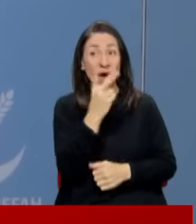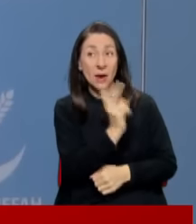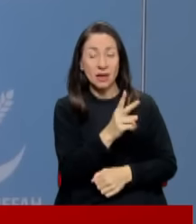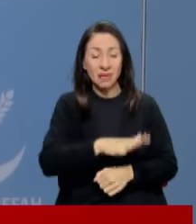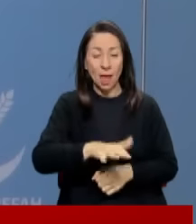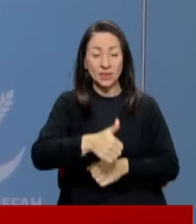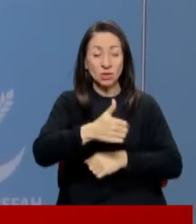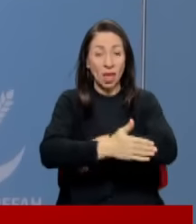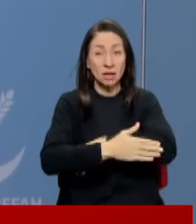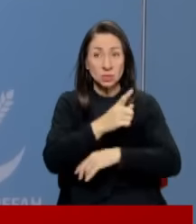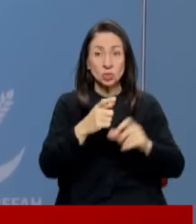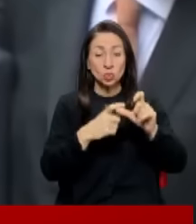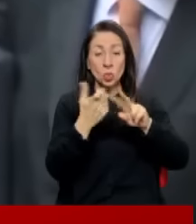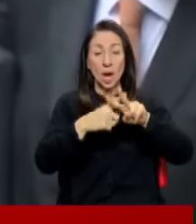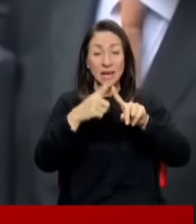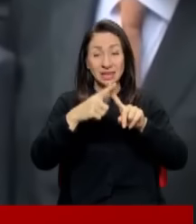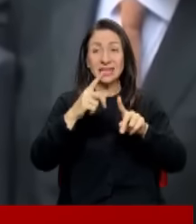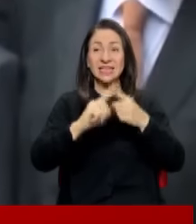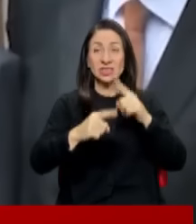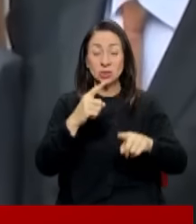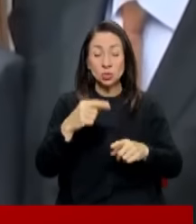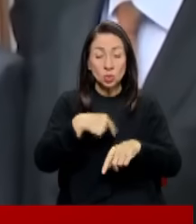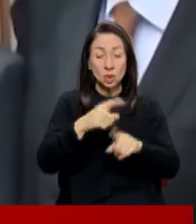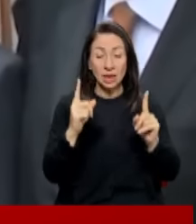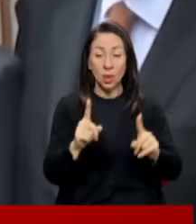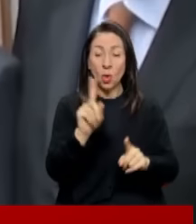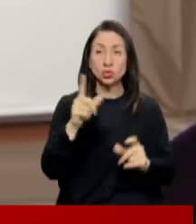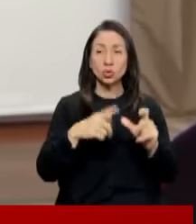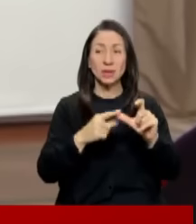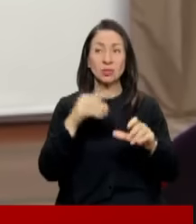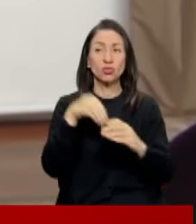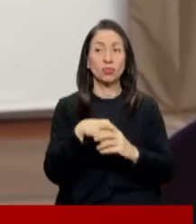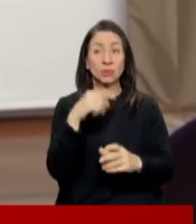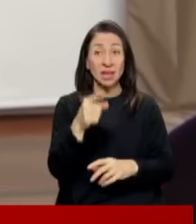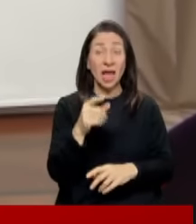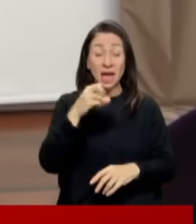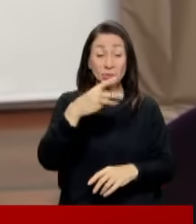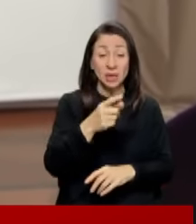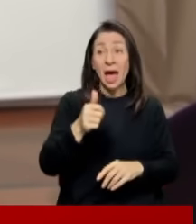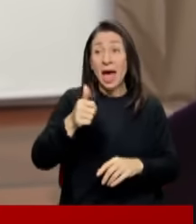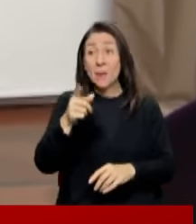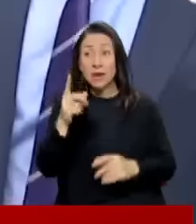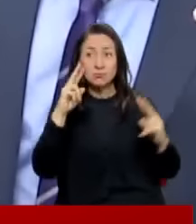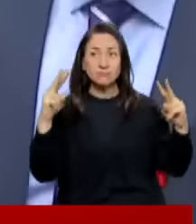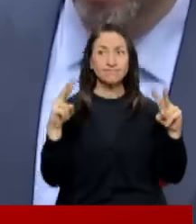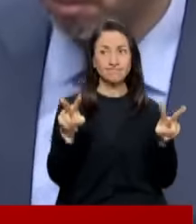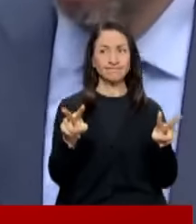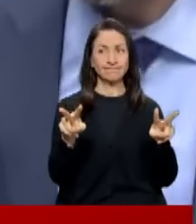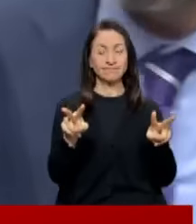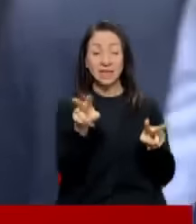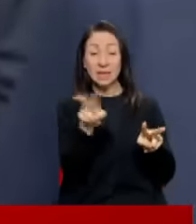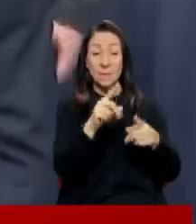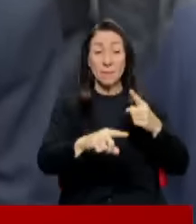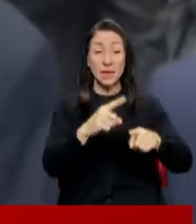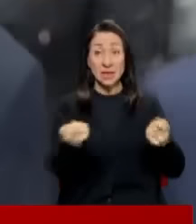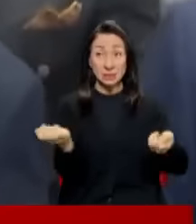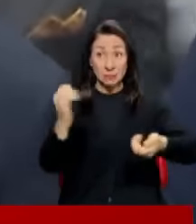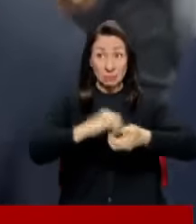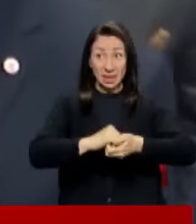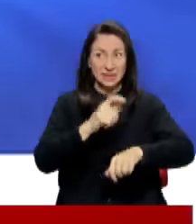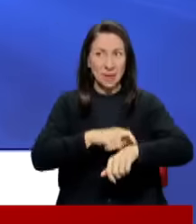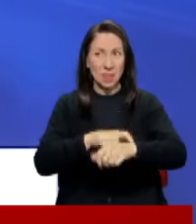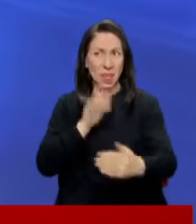Genel Başkan Yardımcısı Suat Kılıç sürenin 10 Şubat'ta dolacağını söyledi. Erdoğan ve Erbakan da gözler. İki parti arasında işbirliği için